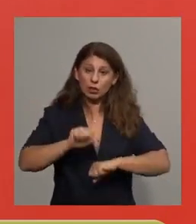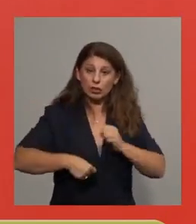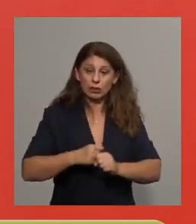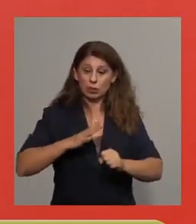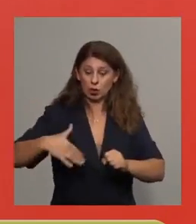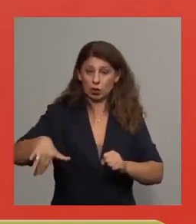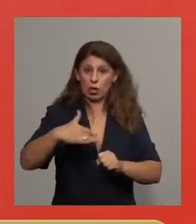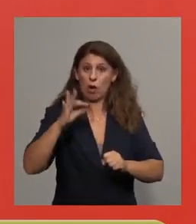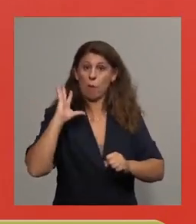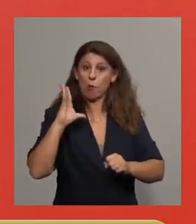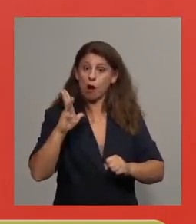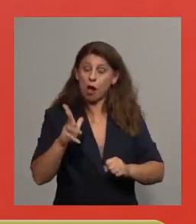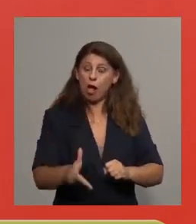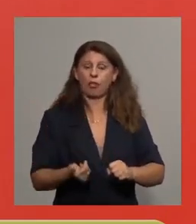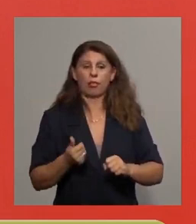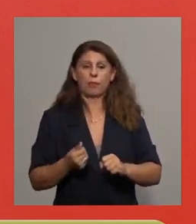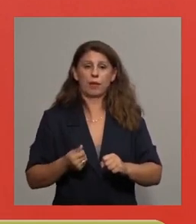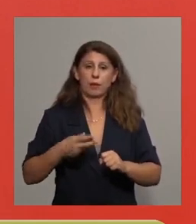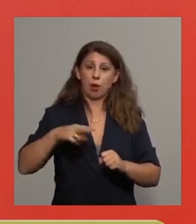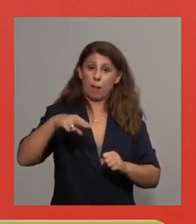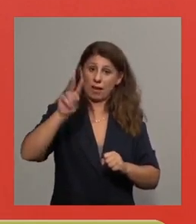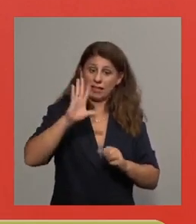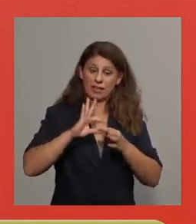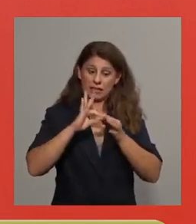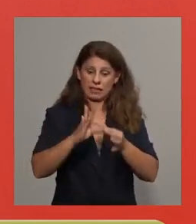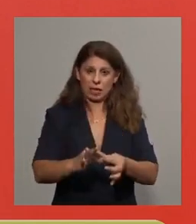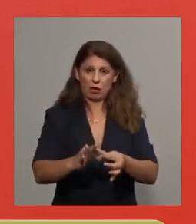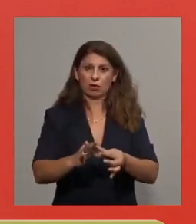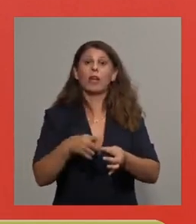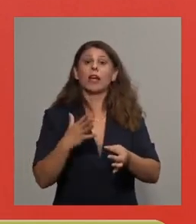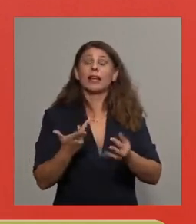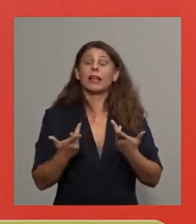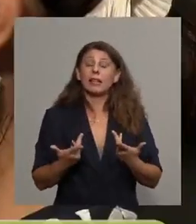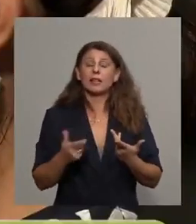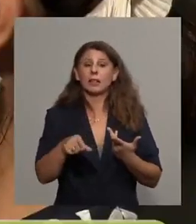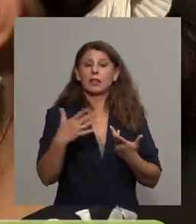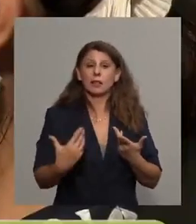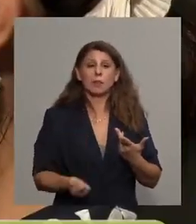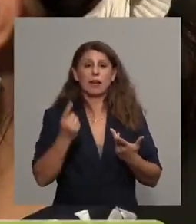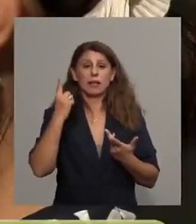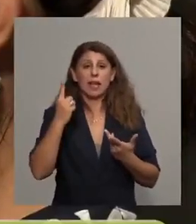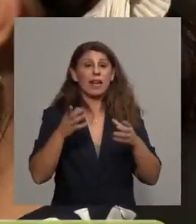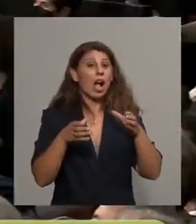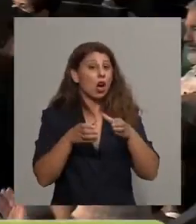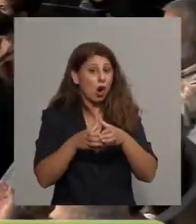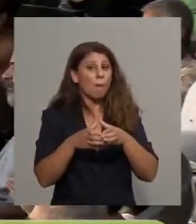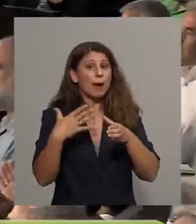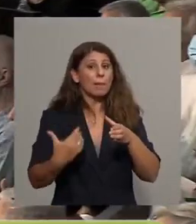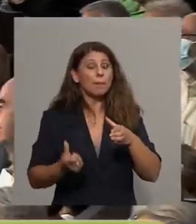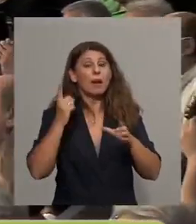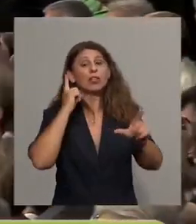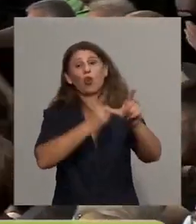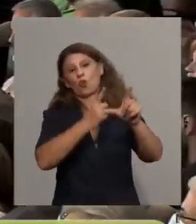λαό, που κάθε μέρα πολλαπλασιάζονται συνεχώς, είναι γιατί υπάρχει ένα κόμμα, υπάρχει